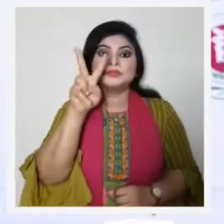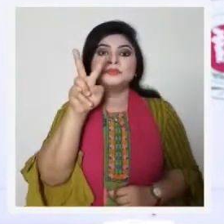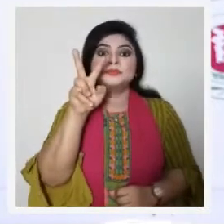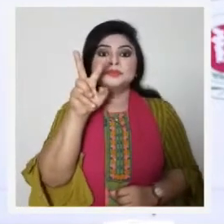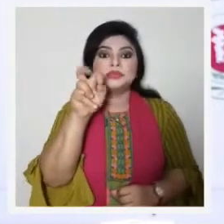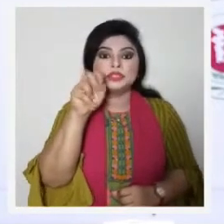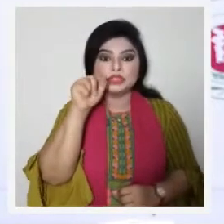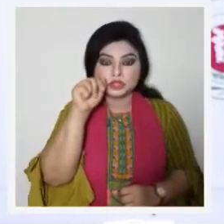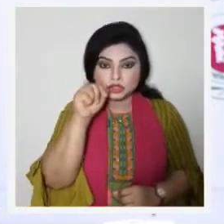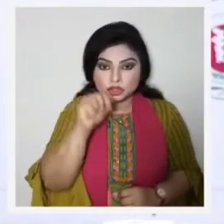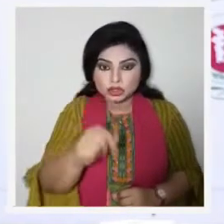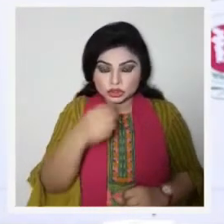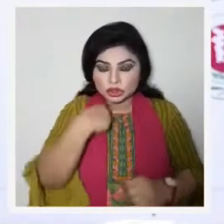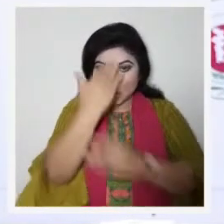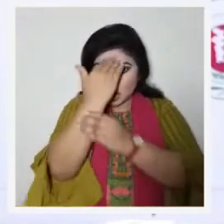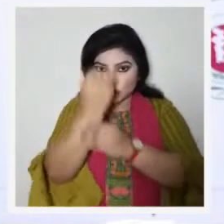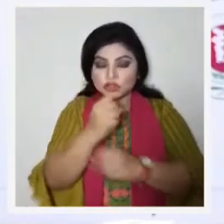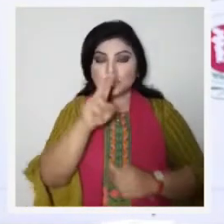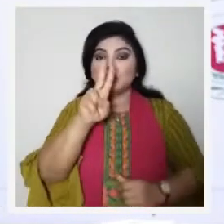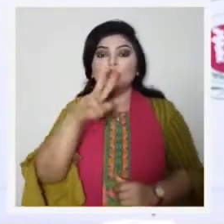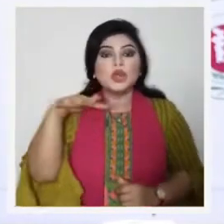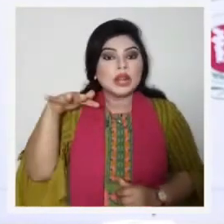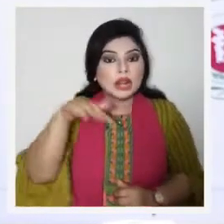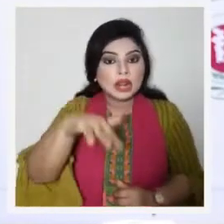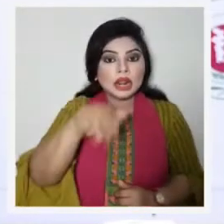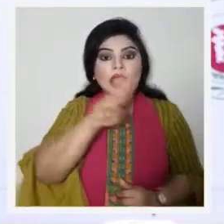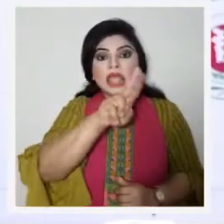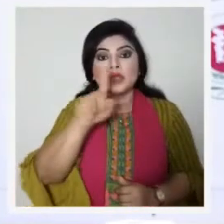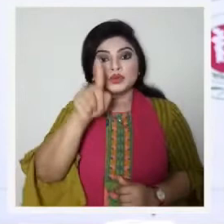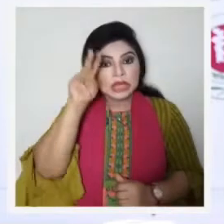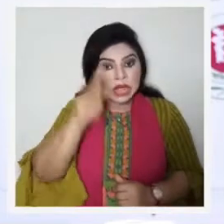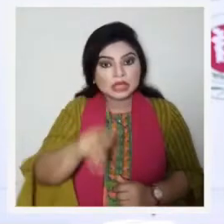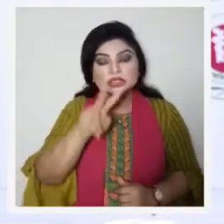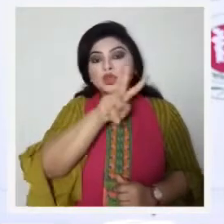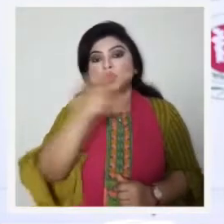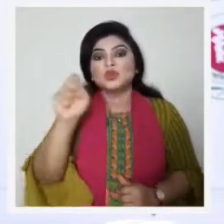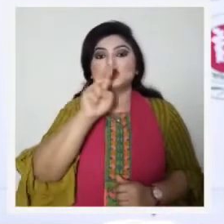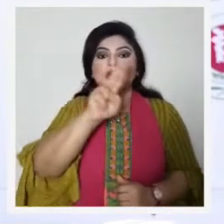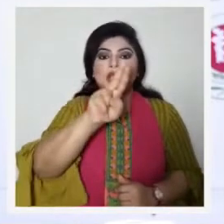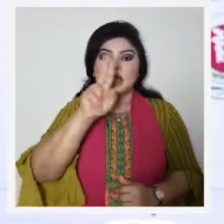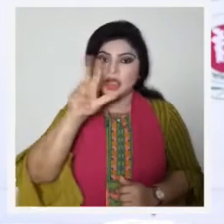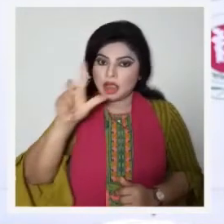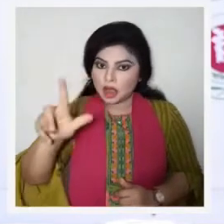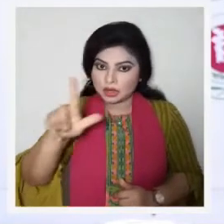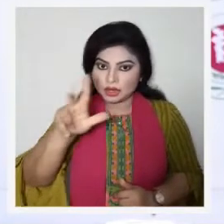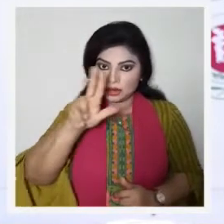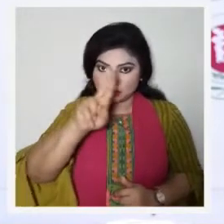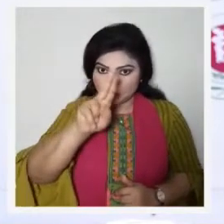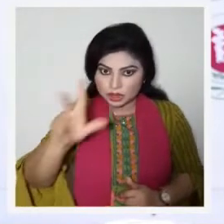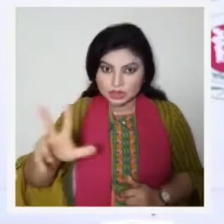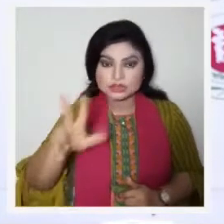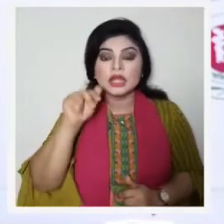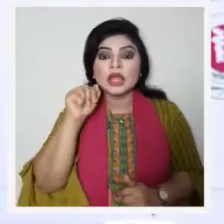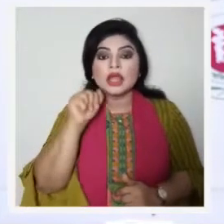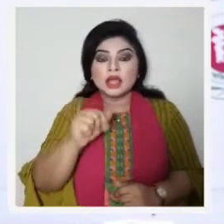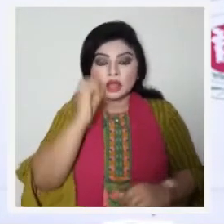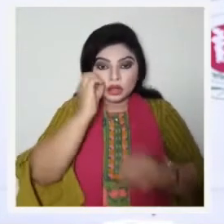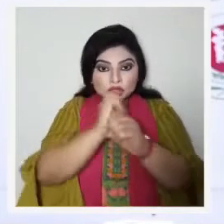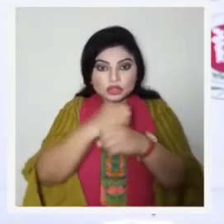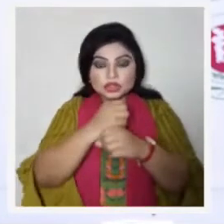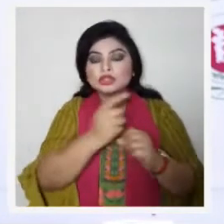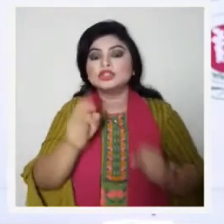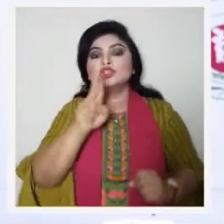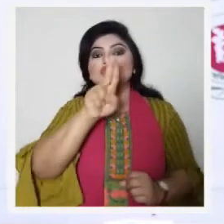সুস্থ হয়েছেন 1114 জন এবং মোট সুস্থ 122090 জন। শনিবার স্বাস্থ্য দপ্তরের অতিরিক্ত